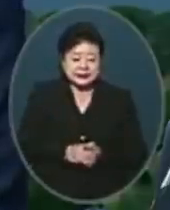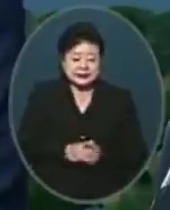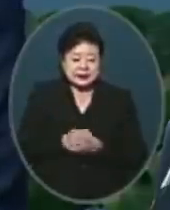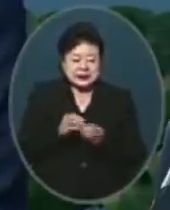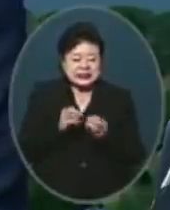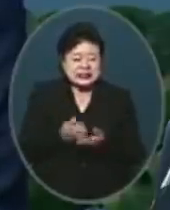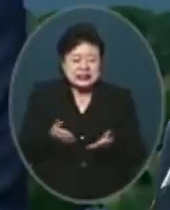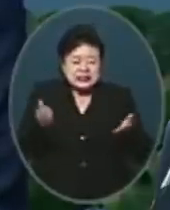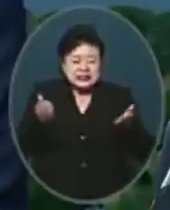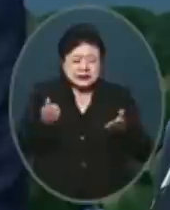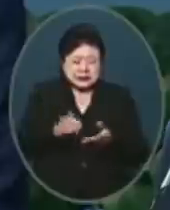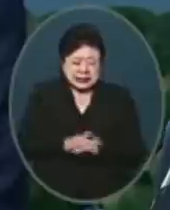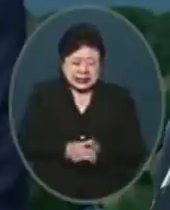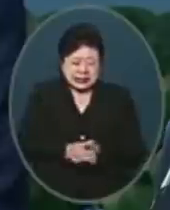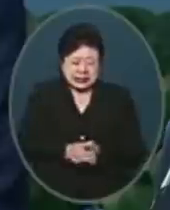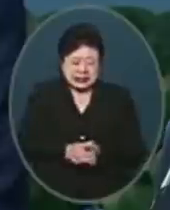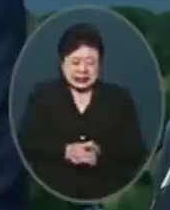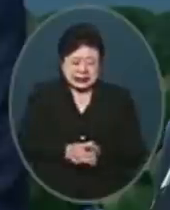질그릇으로